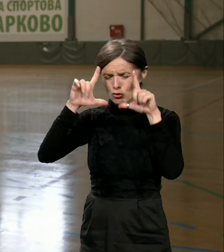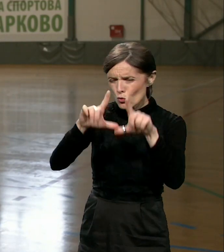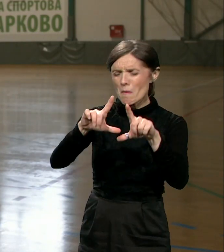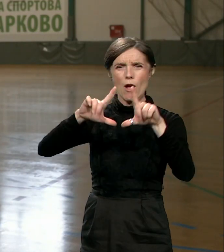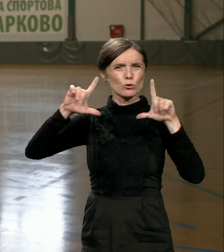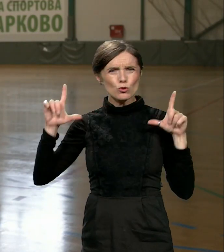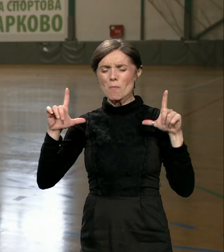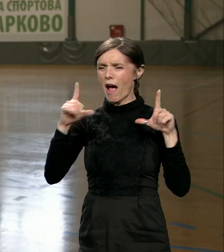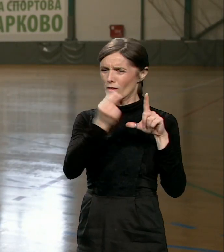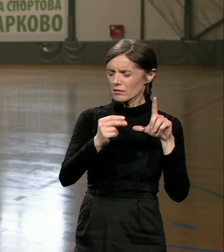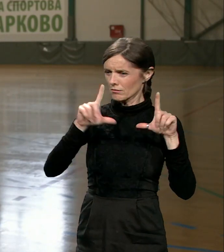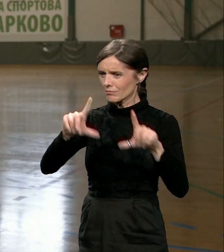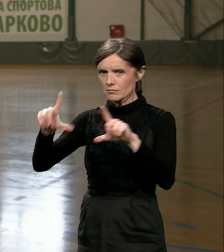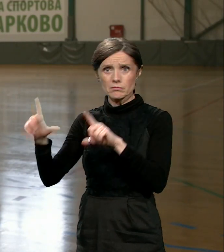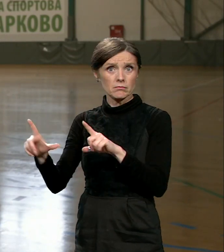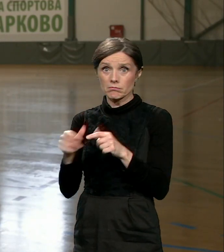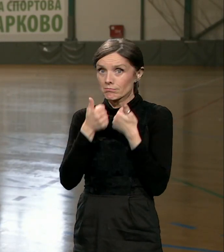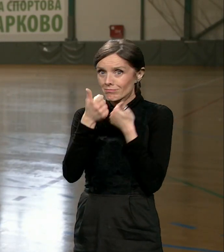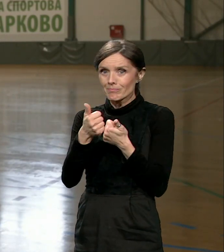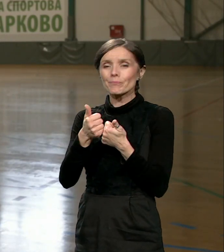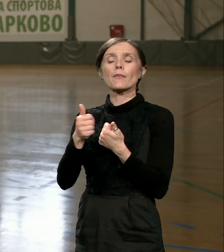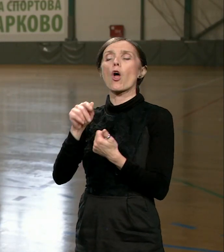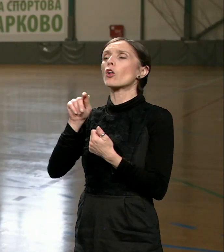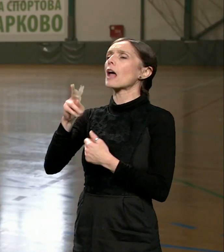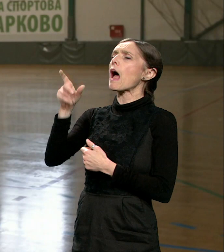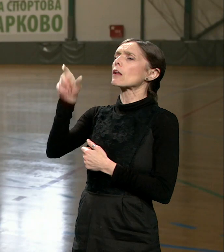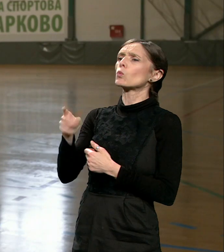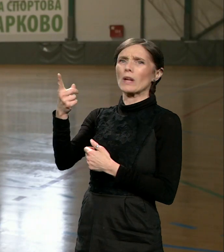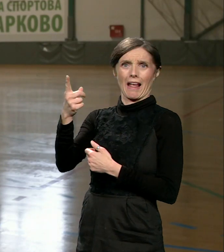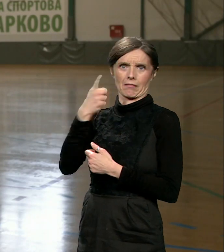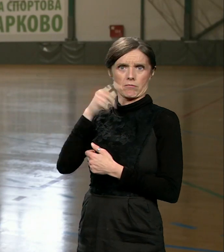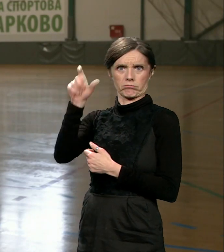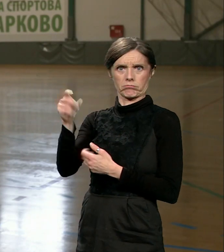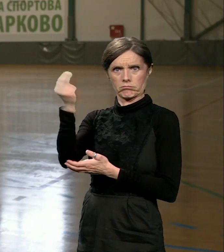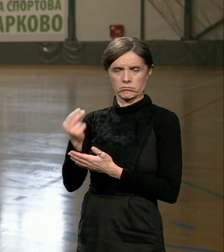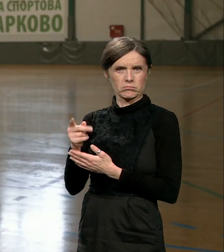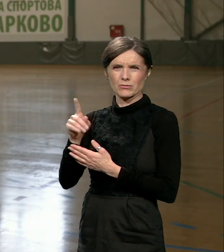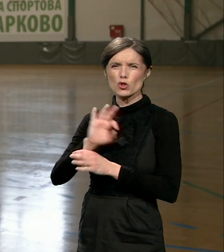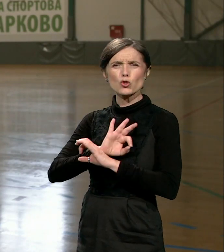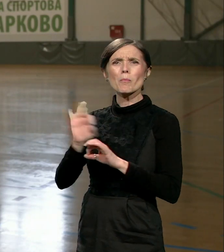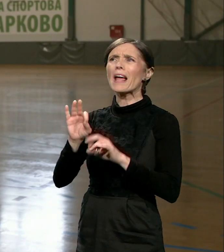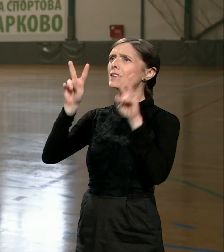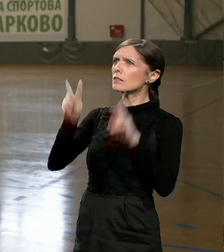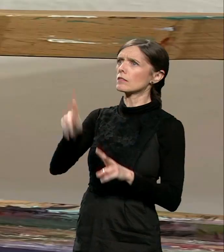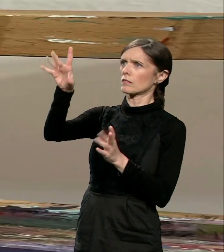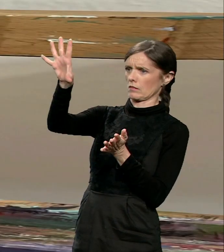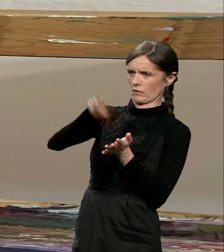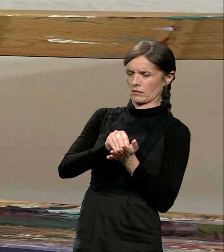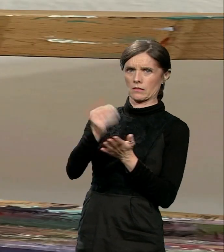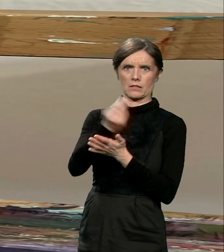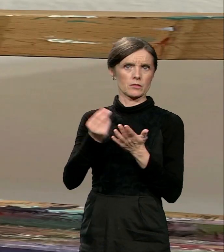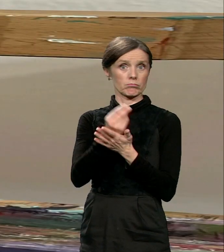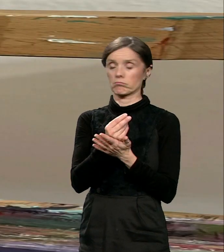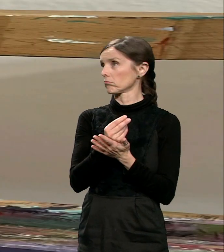i svašta nešto. Onda imamo slikara koji fantastično radi realističan crtež